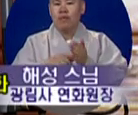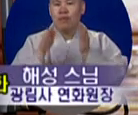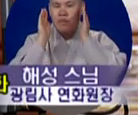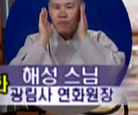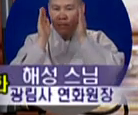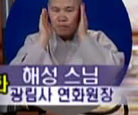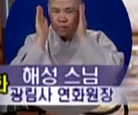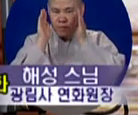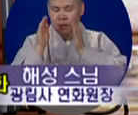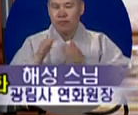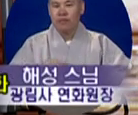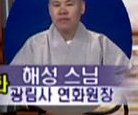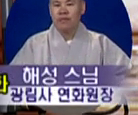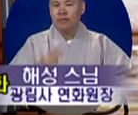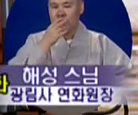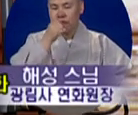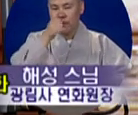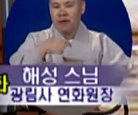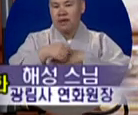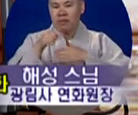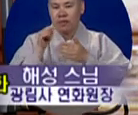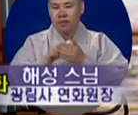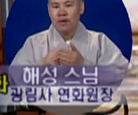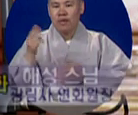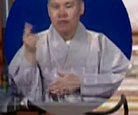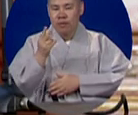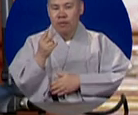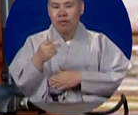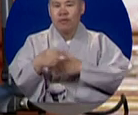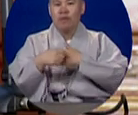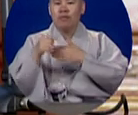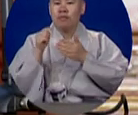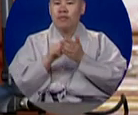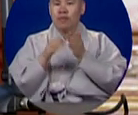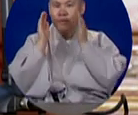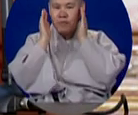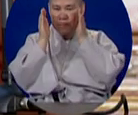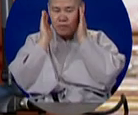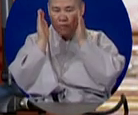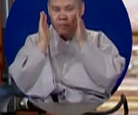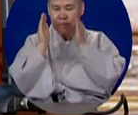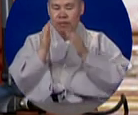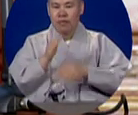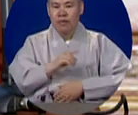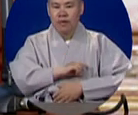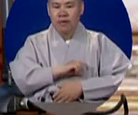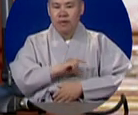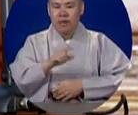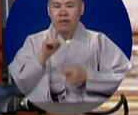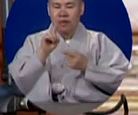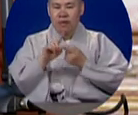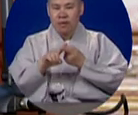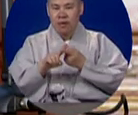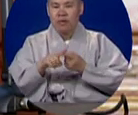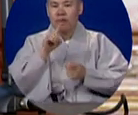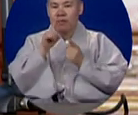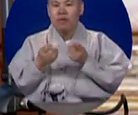중생심과 마음공부 이런 제목으로 말씀드립니다